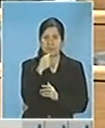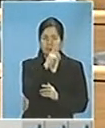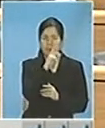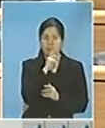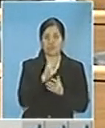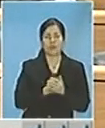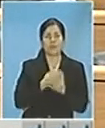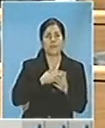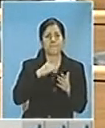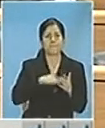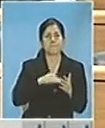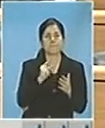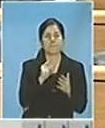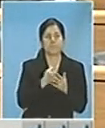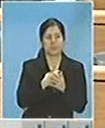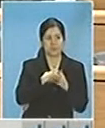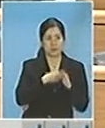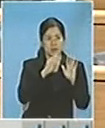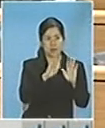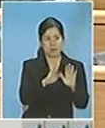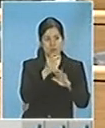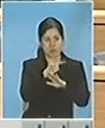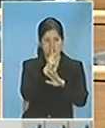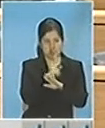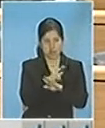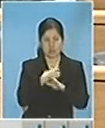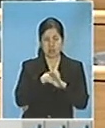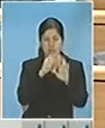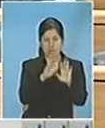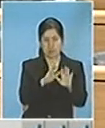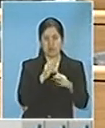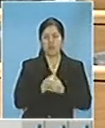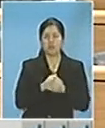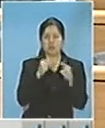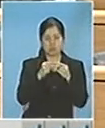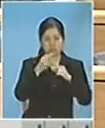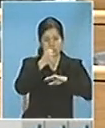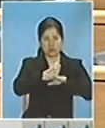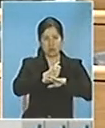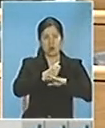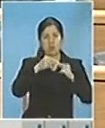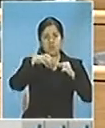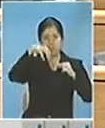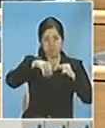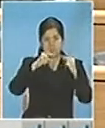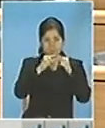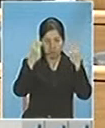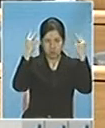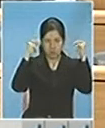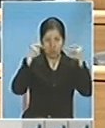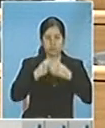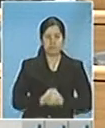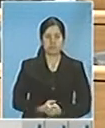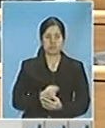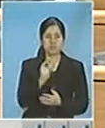ดิฉันฝากท่านประธานไปผ่านไปถึงท่านรัฐมนตรีประจำสำนักว่า